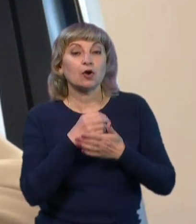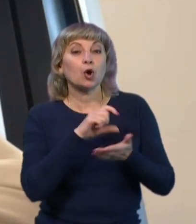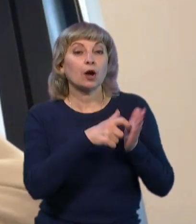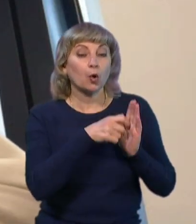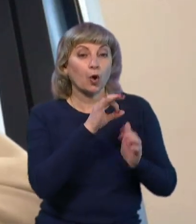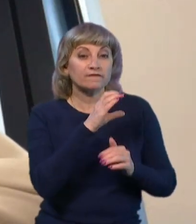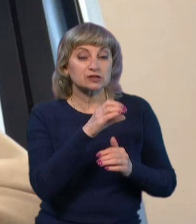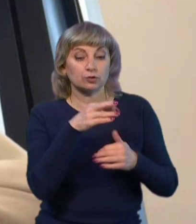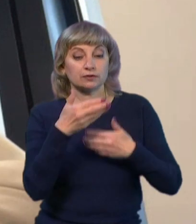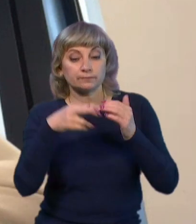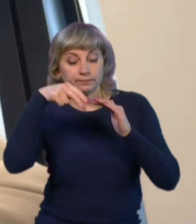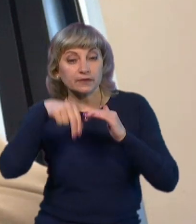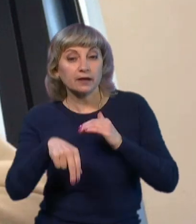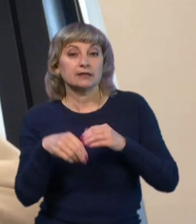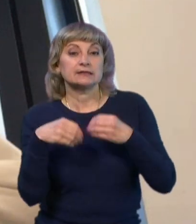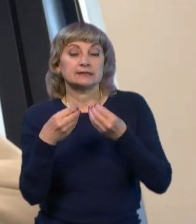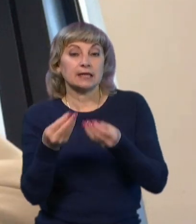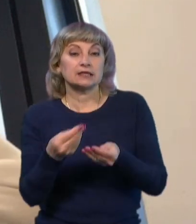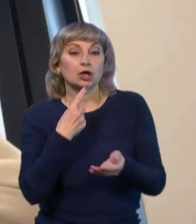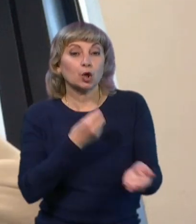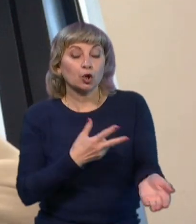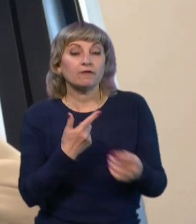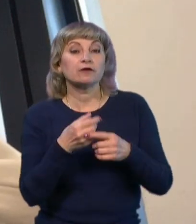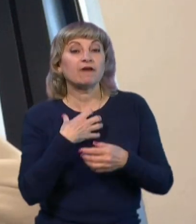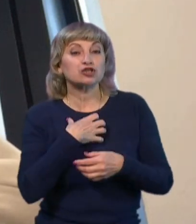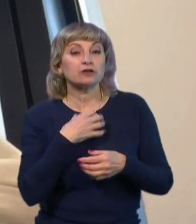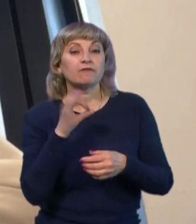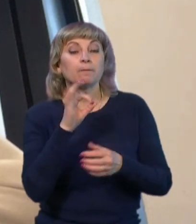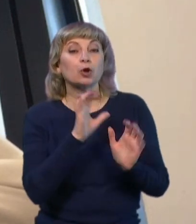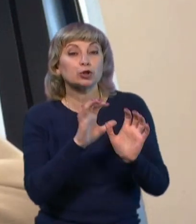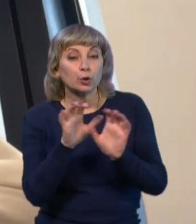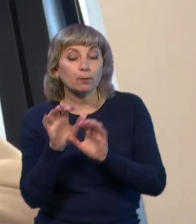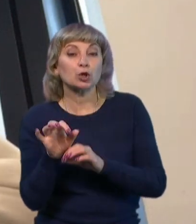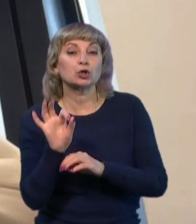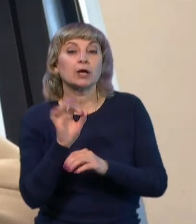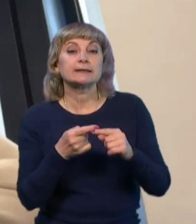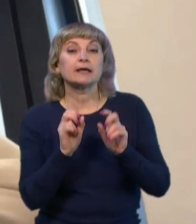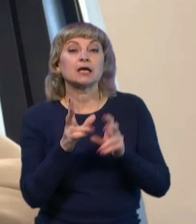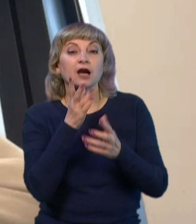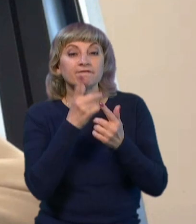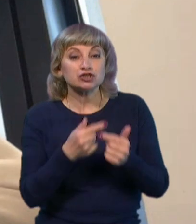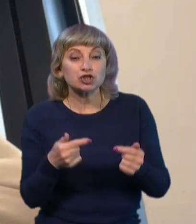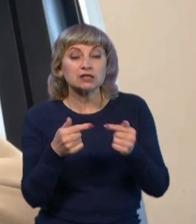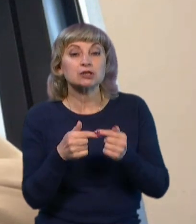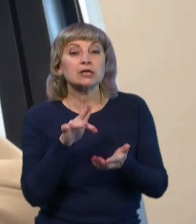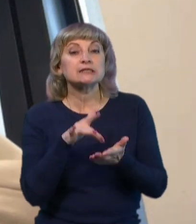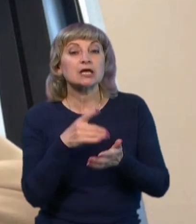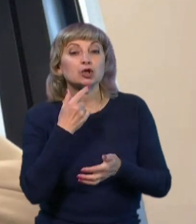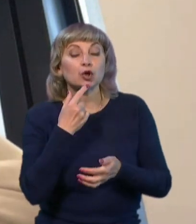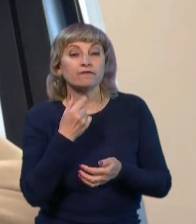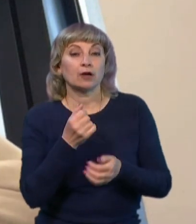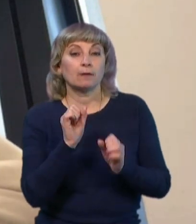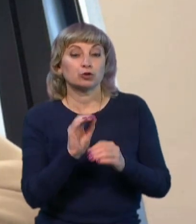здати кров. Це дуже важливо. Це про турботу, це про те, як вчасно центру крові